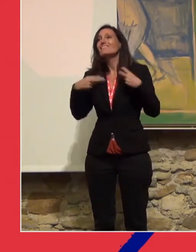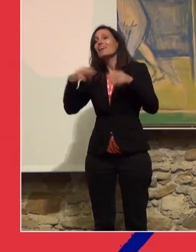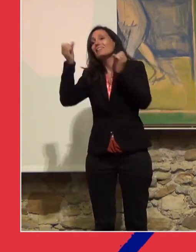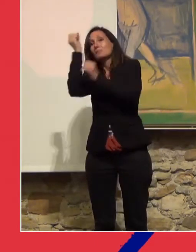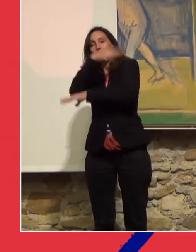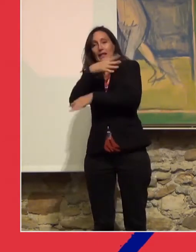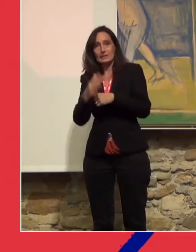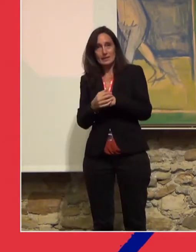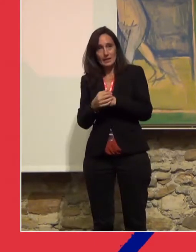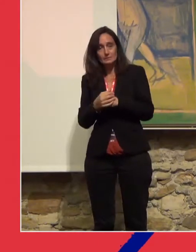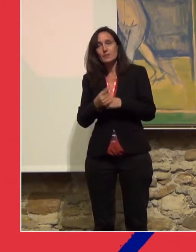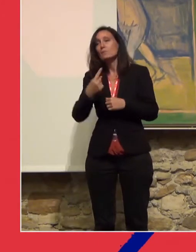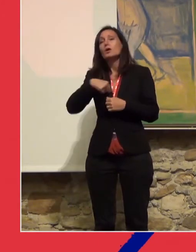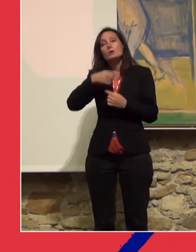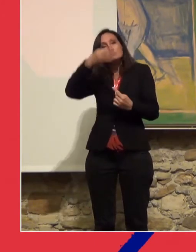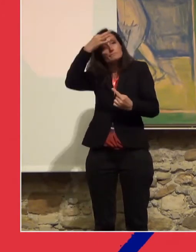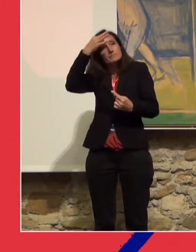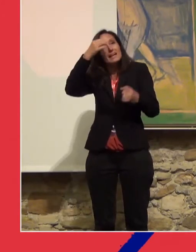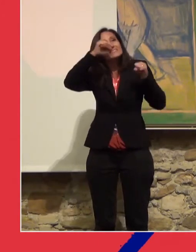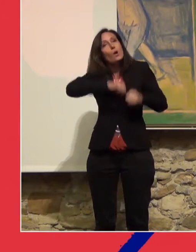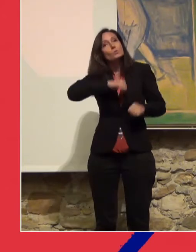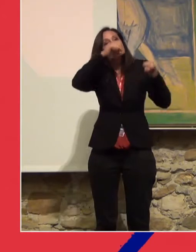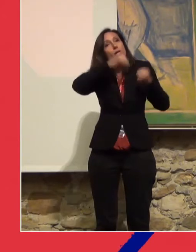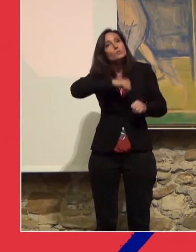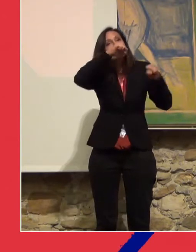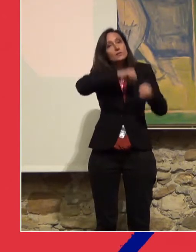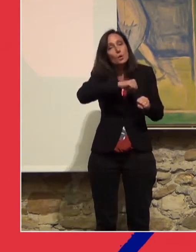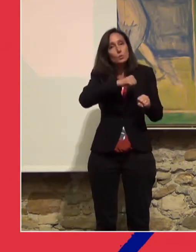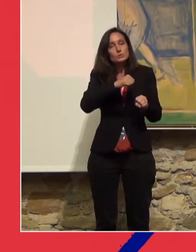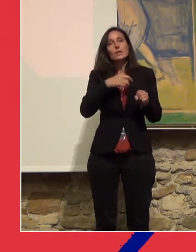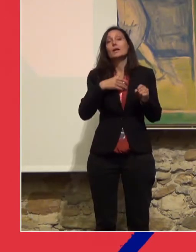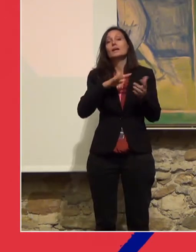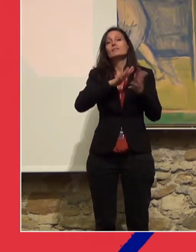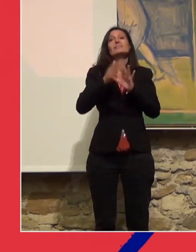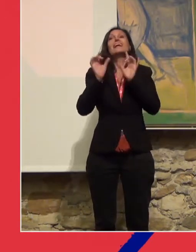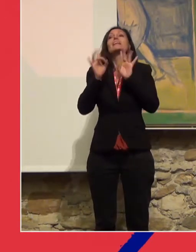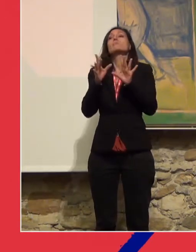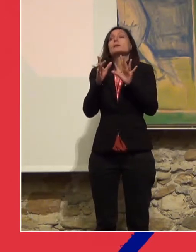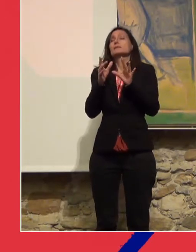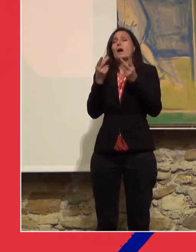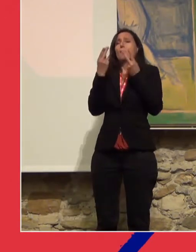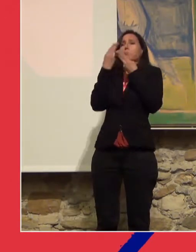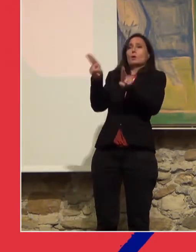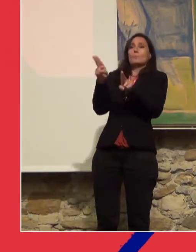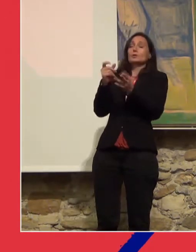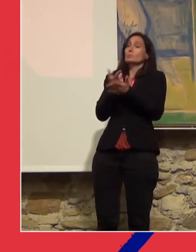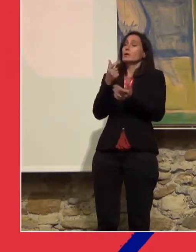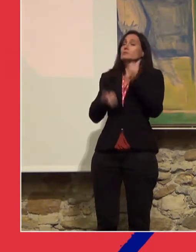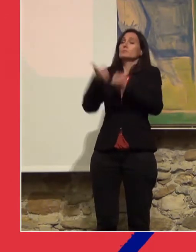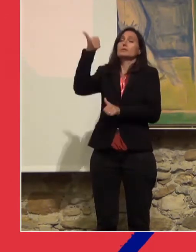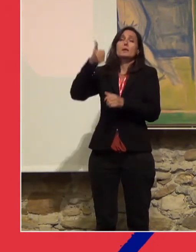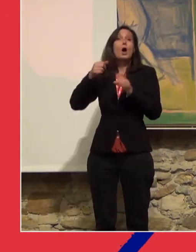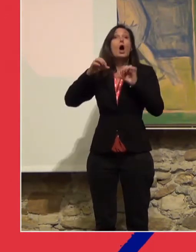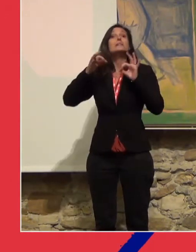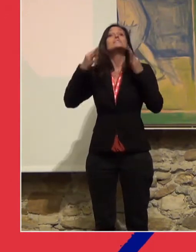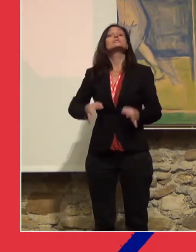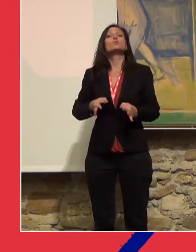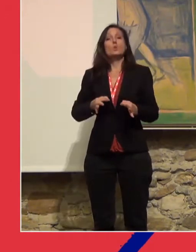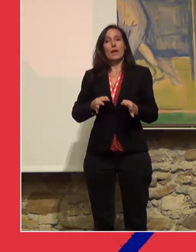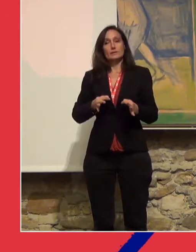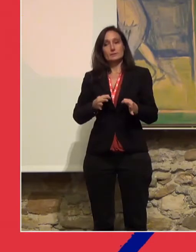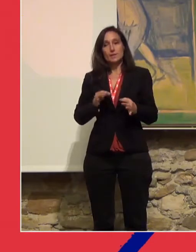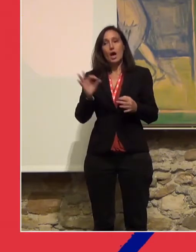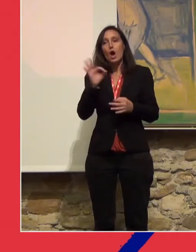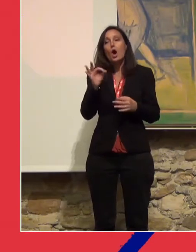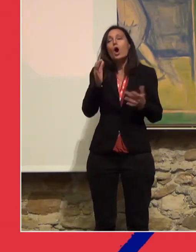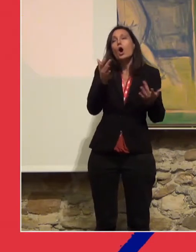in cambio della sicurezza, oppure un pensiero di salvezza che cerca il senso della vita